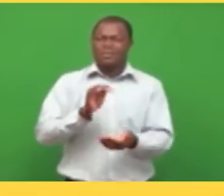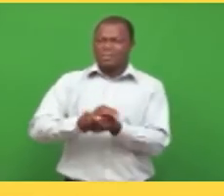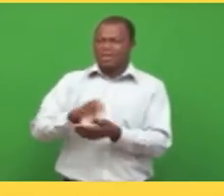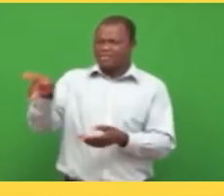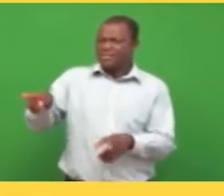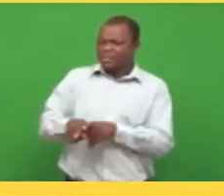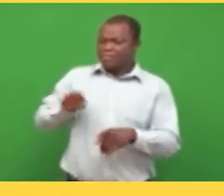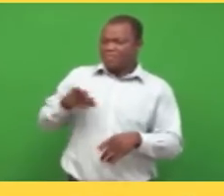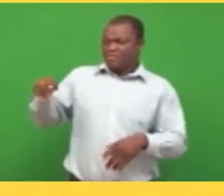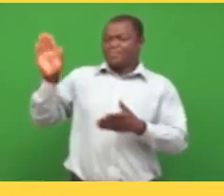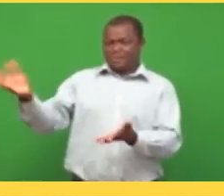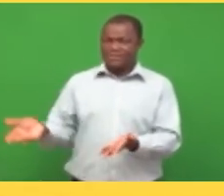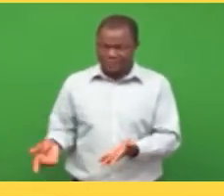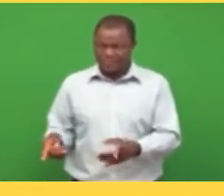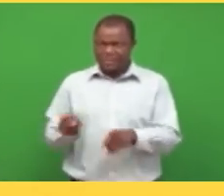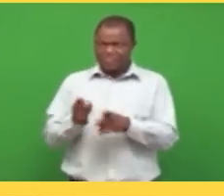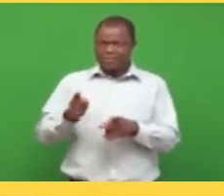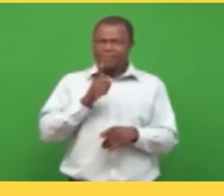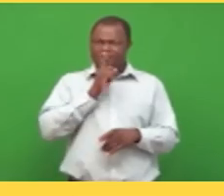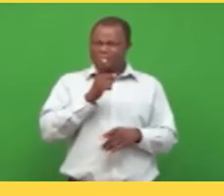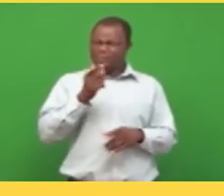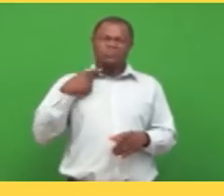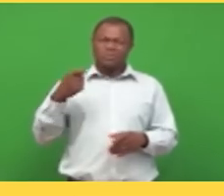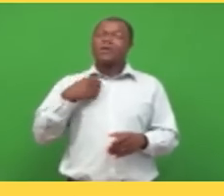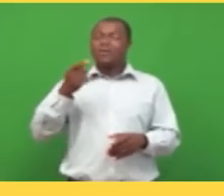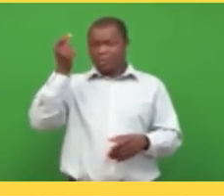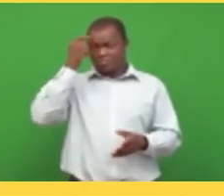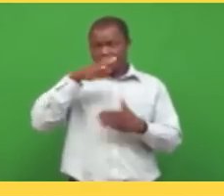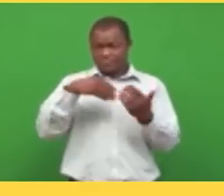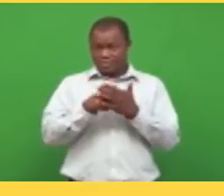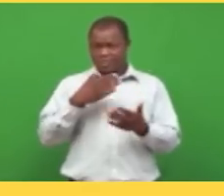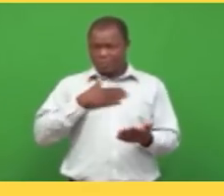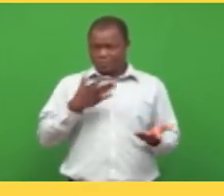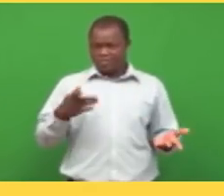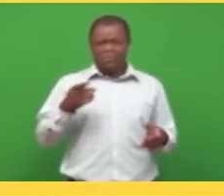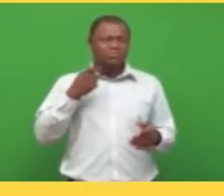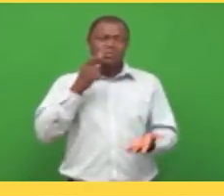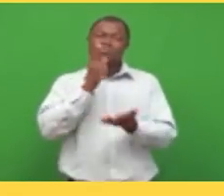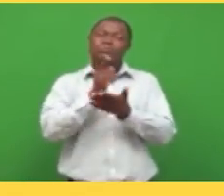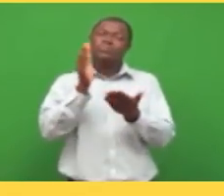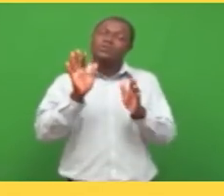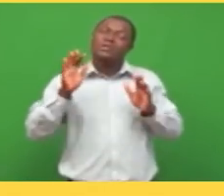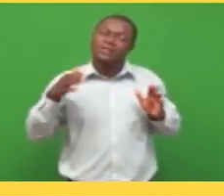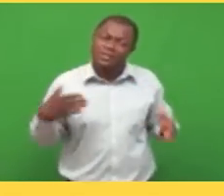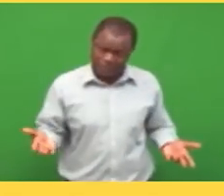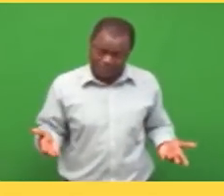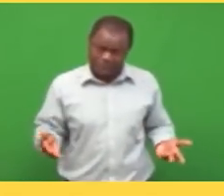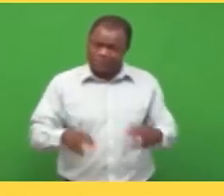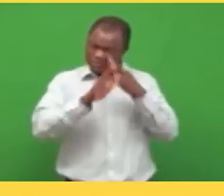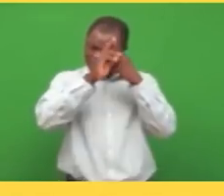amai vako ava ndova zvakati zvakati tinozviziva zvinodiwa asi zviri kuitwa here ndizvozvo